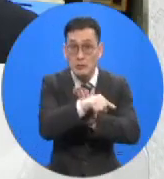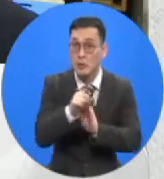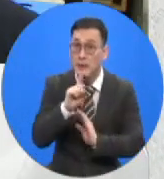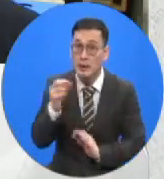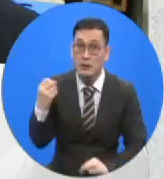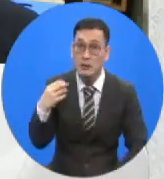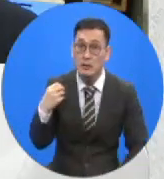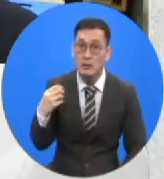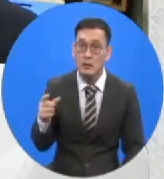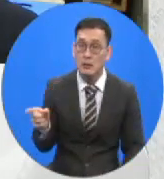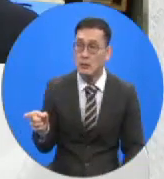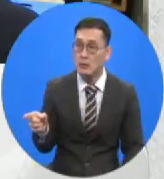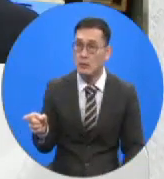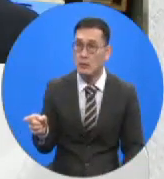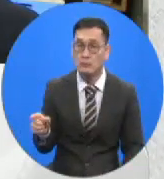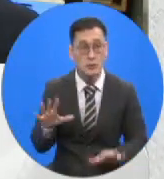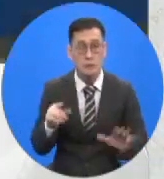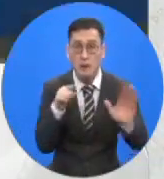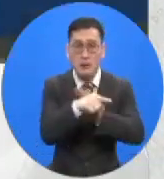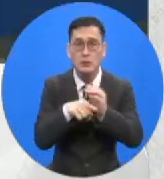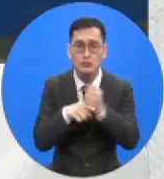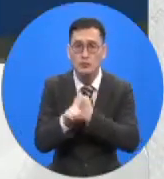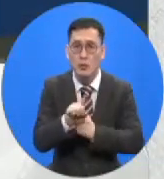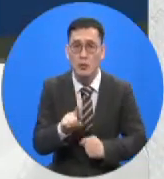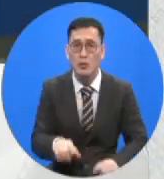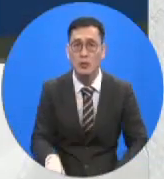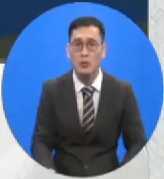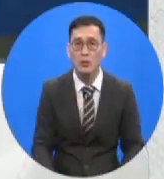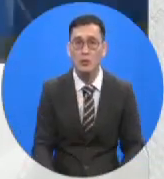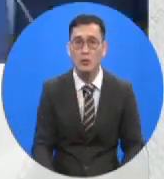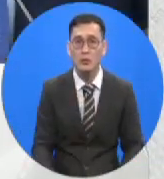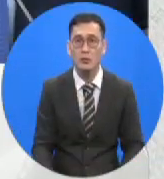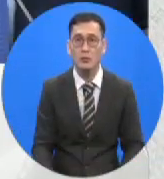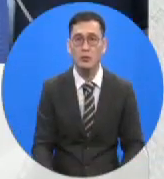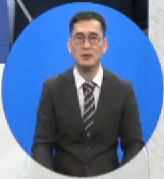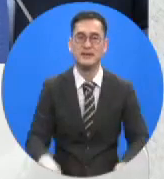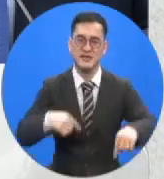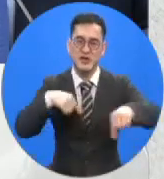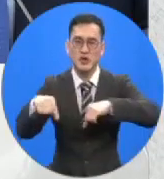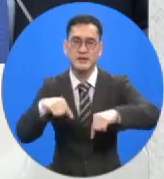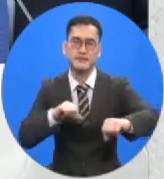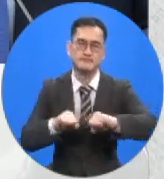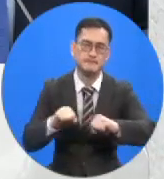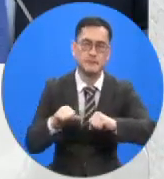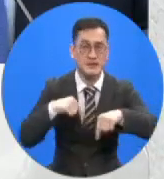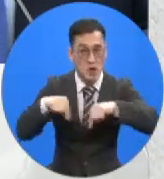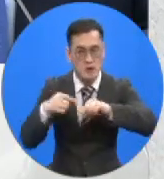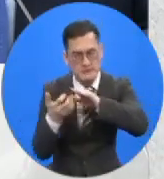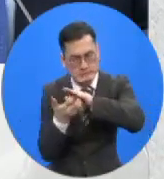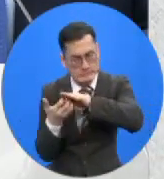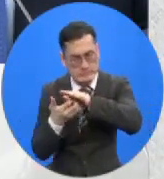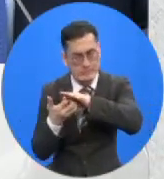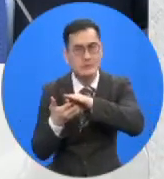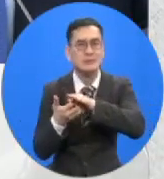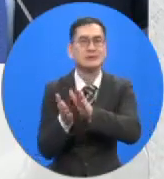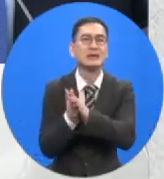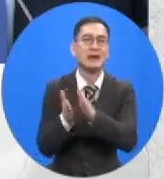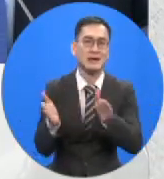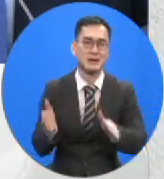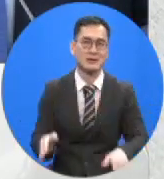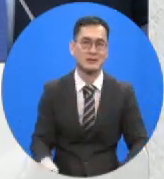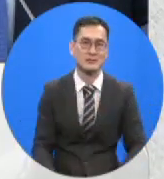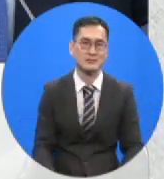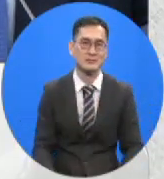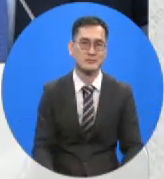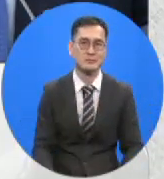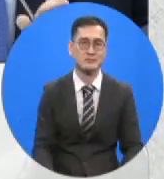그랬더니 왜 이번에 그러면은 출두를 하냐. 저는 이건 정치 행위를 시작한 거다. 뭐 은퇴한다고 했는데 그게 아니고 그리고는 왜